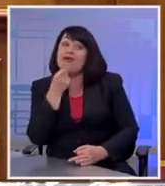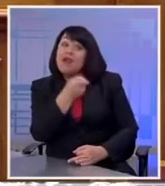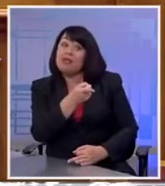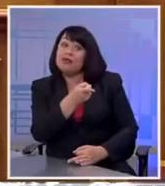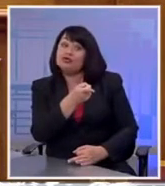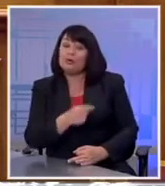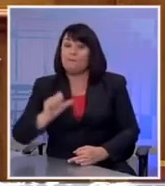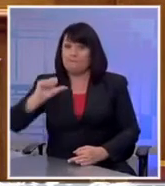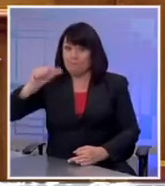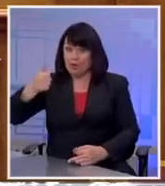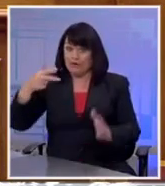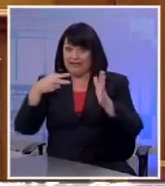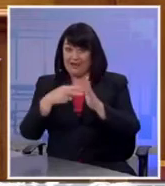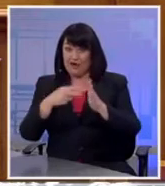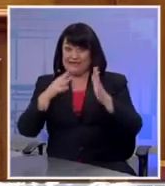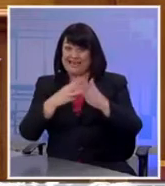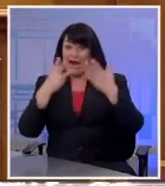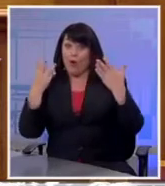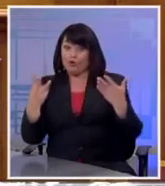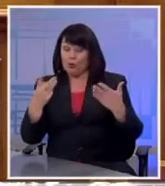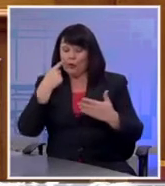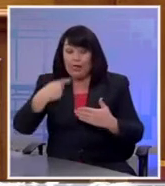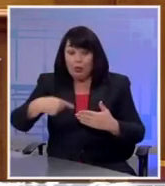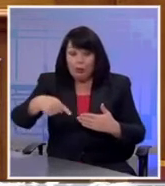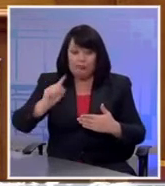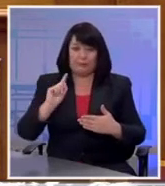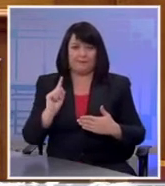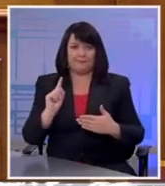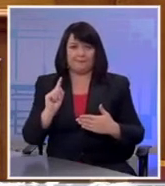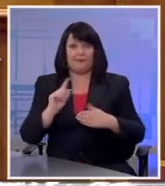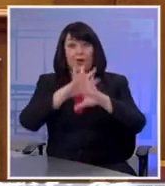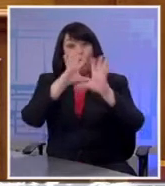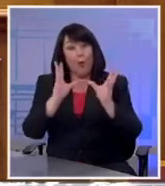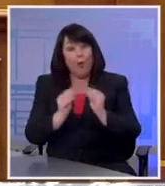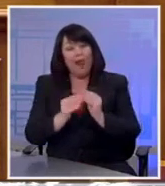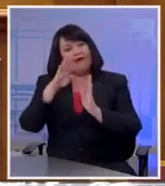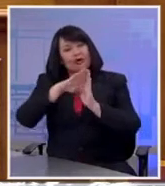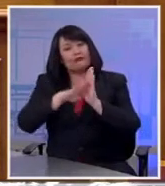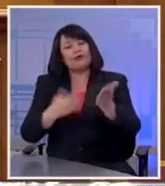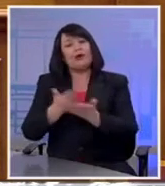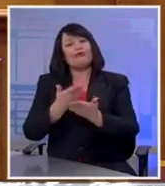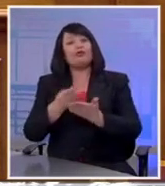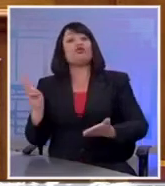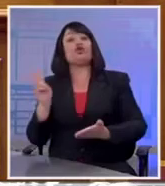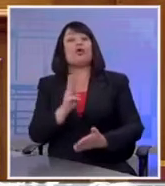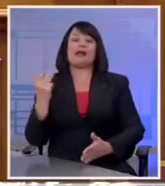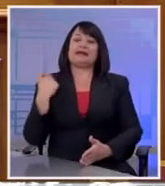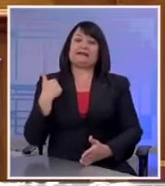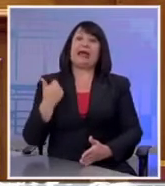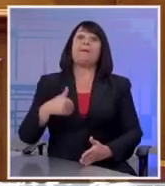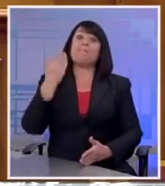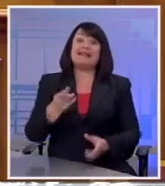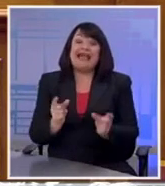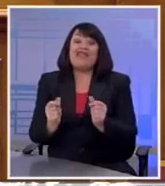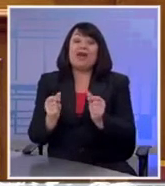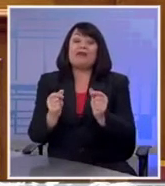Πρώτα θα φτάσουμε στο 2018, πρώτα θα εκπληρώσουμε όλα τα προαπαιτούμενα και τις υποχρεώσεις και μετά θα ρυθμιστούν